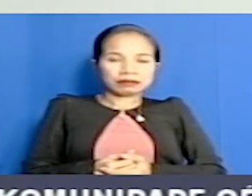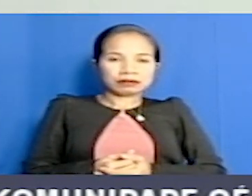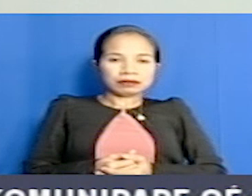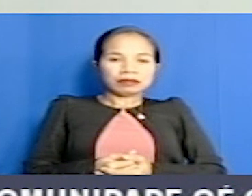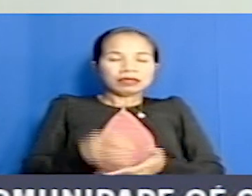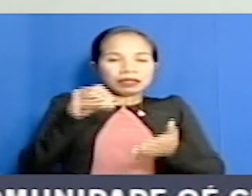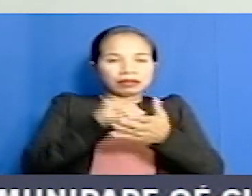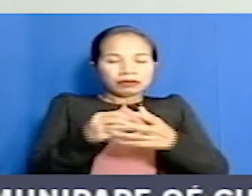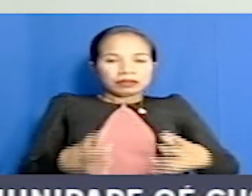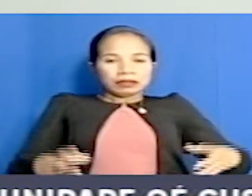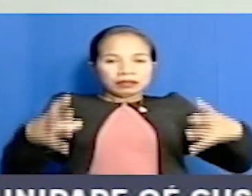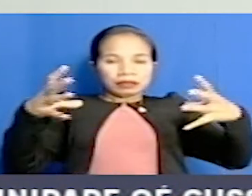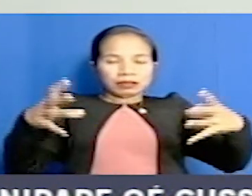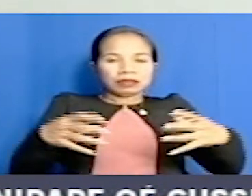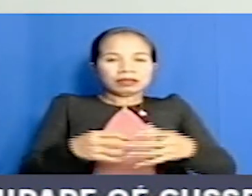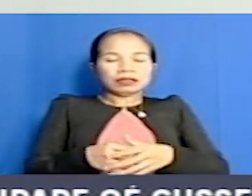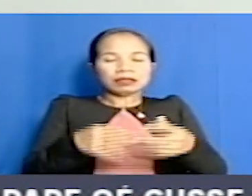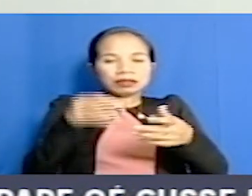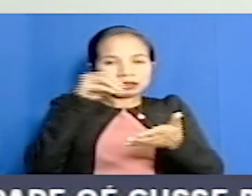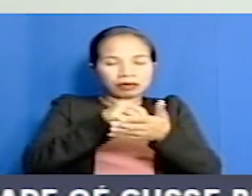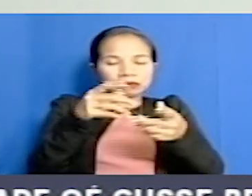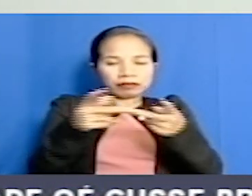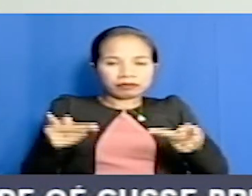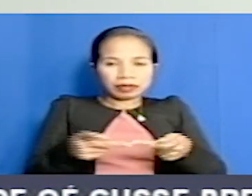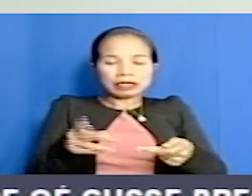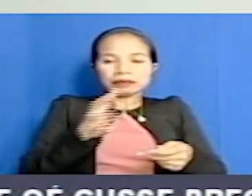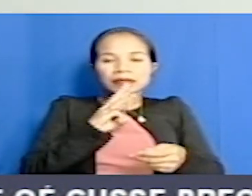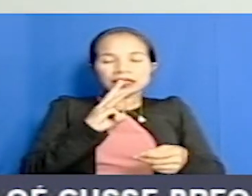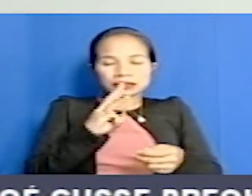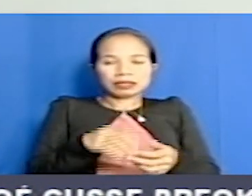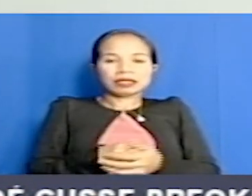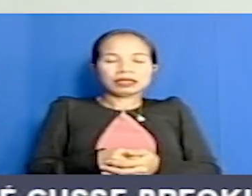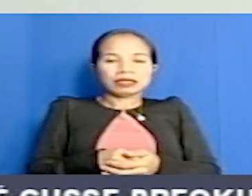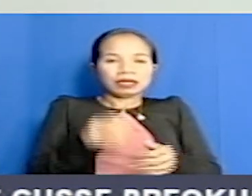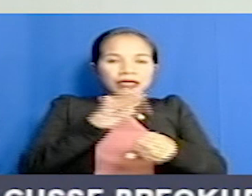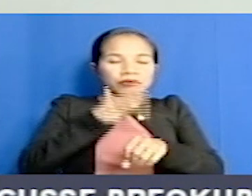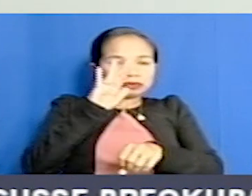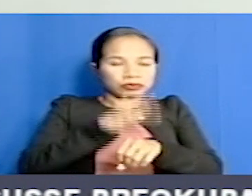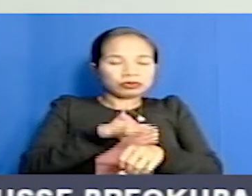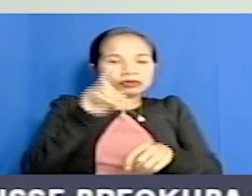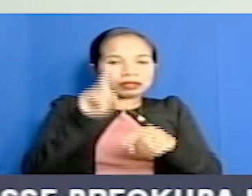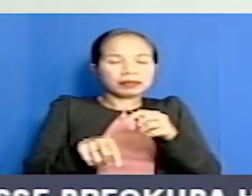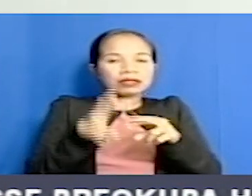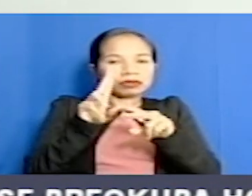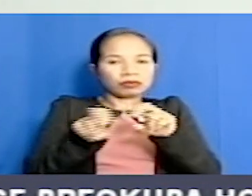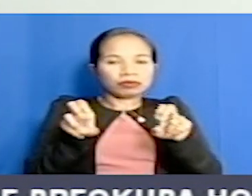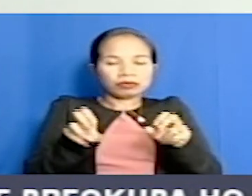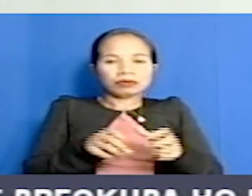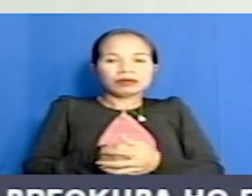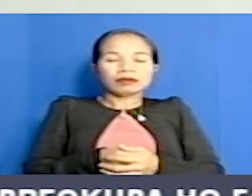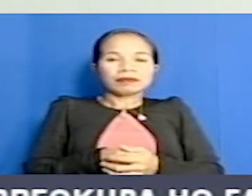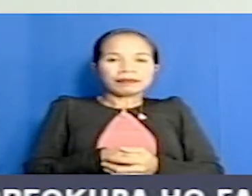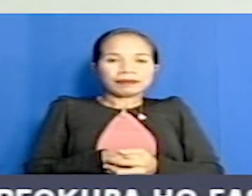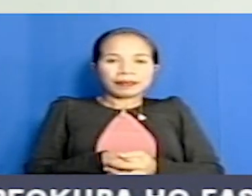ya bidong, tahu ya befat misalnya para susuk labele Desember lah ini ba labele turun ini ba. Mai